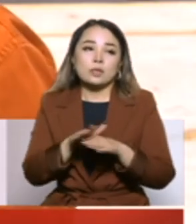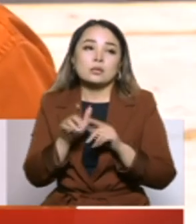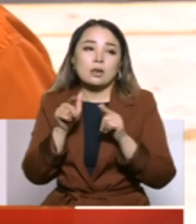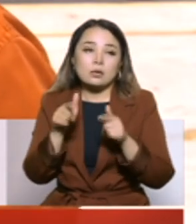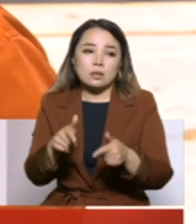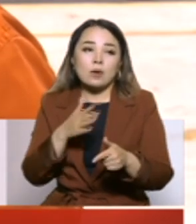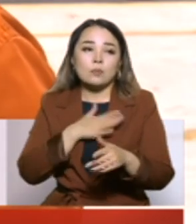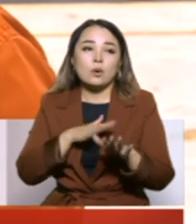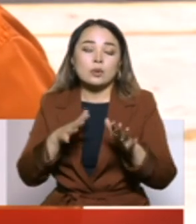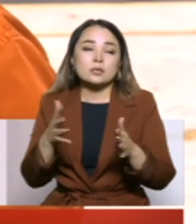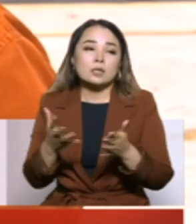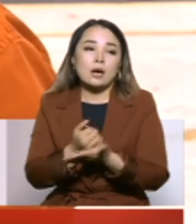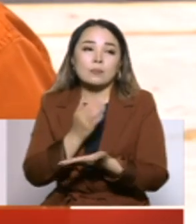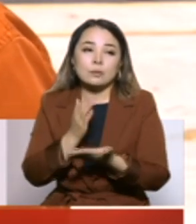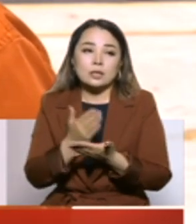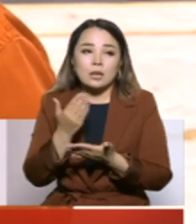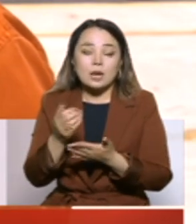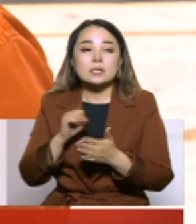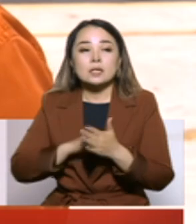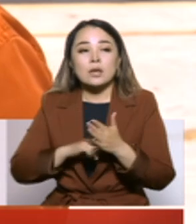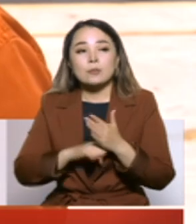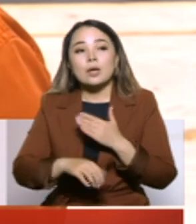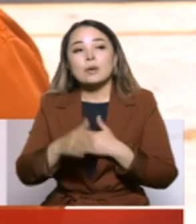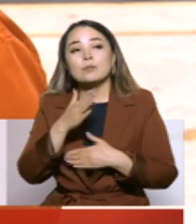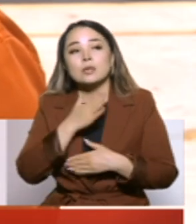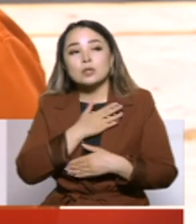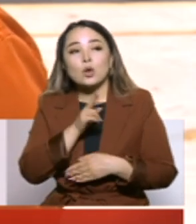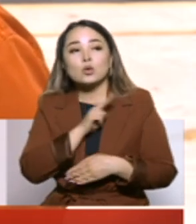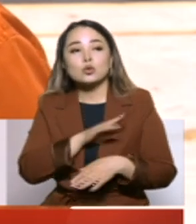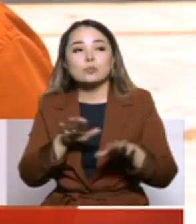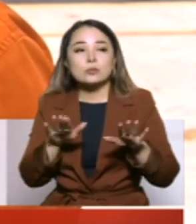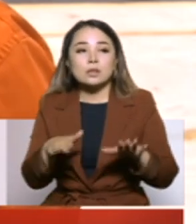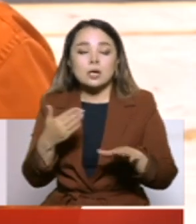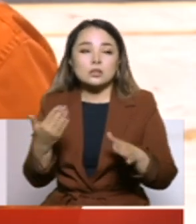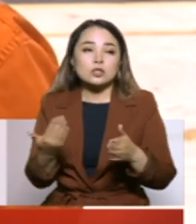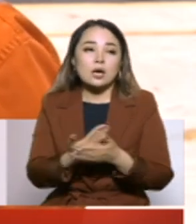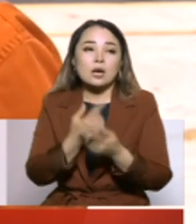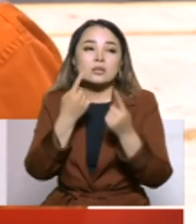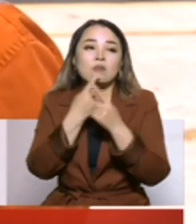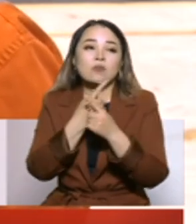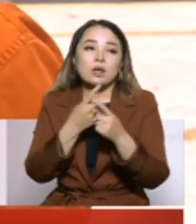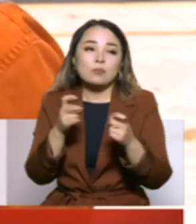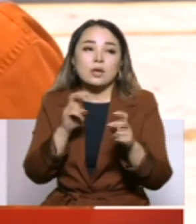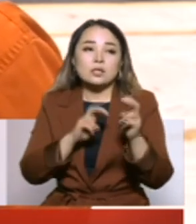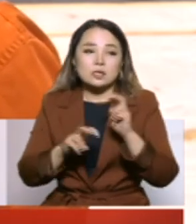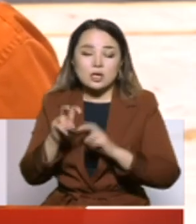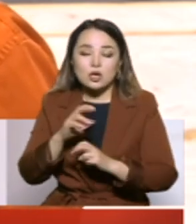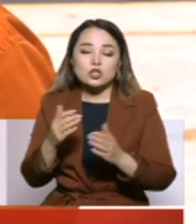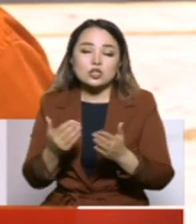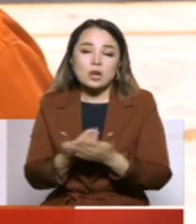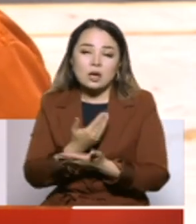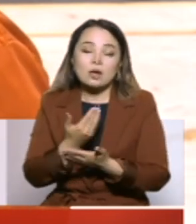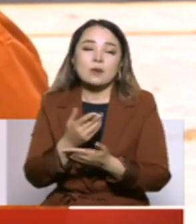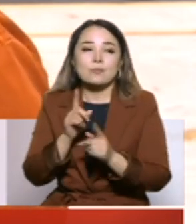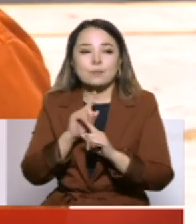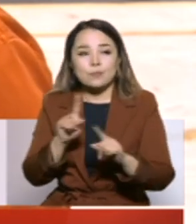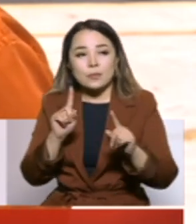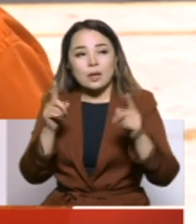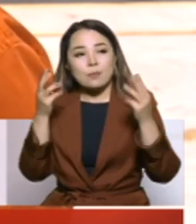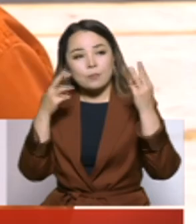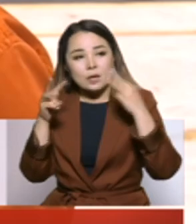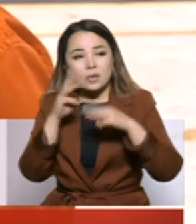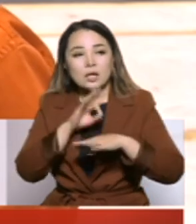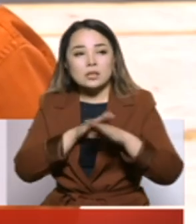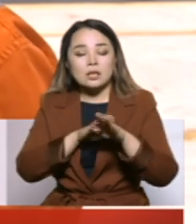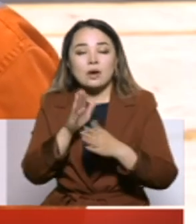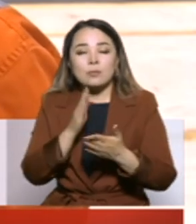өз орнымды таптым деп ойлаймын, себебі менің жұмысым ол жаңа информация іздеу, әлемдегі жаңа модификацияларды іздеу,